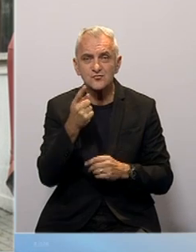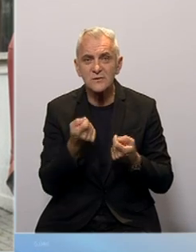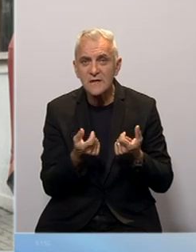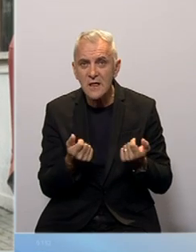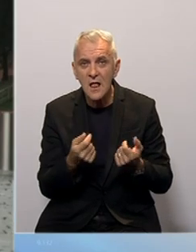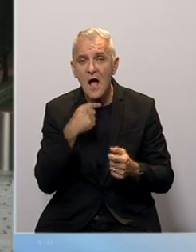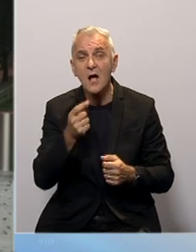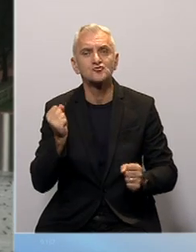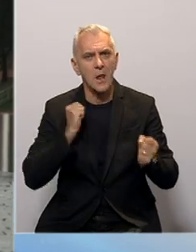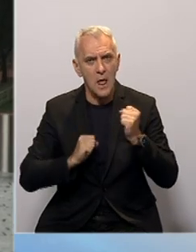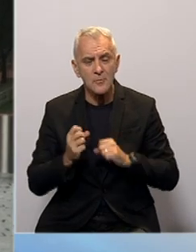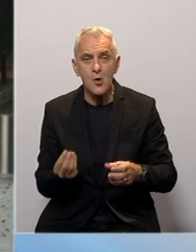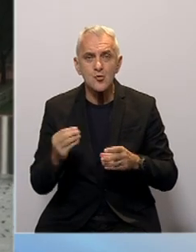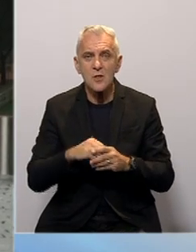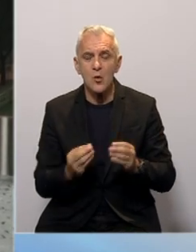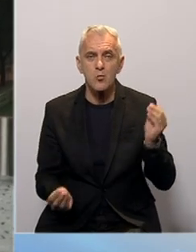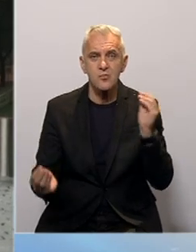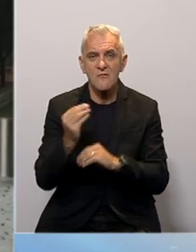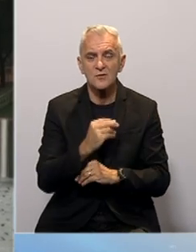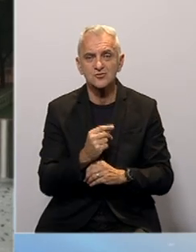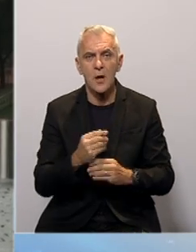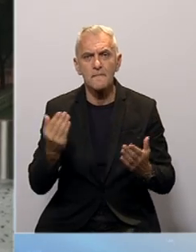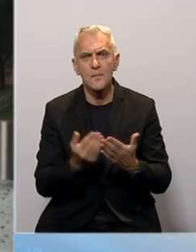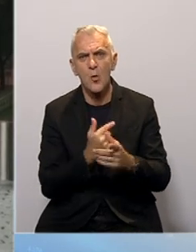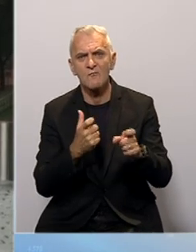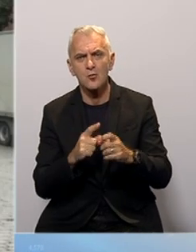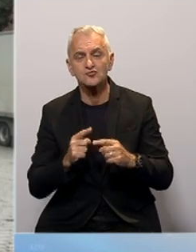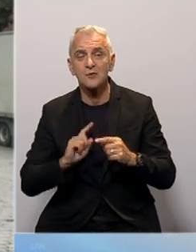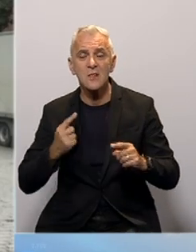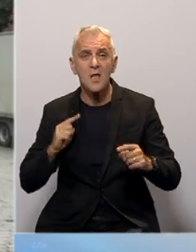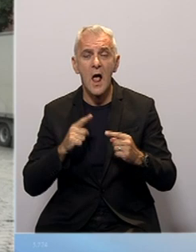se ulažu napori da se dodatno poveća domet novog oružja.